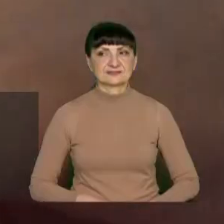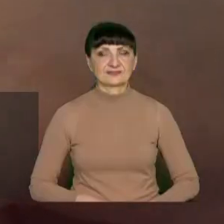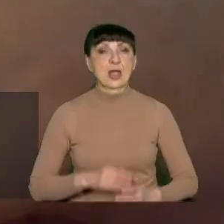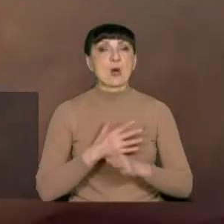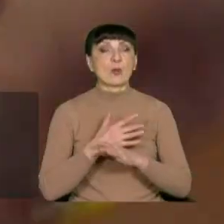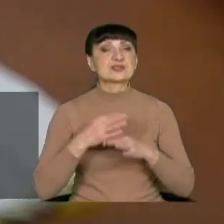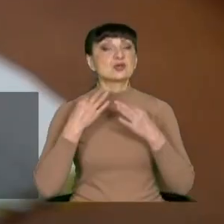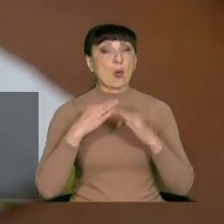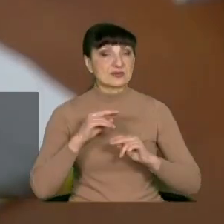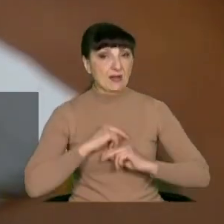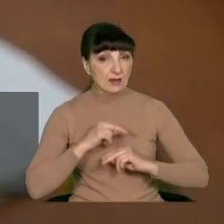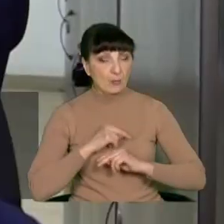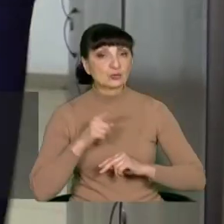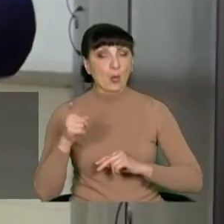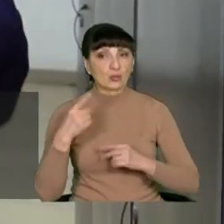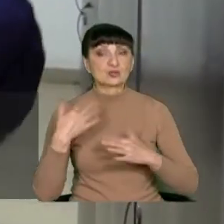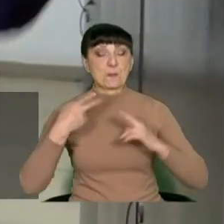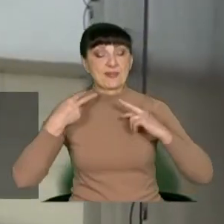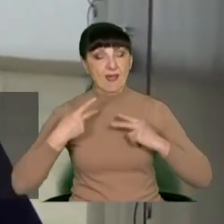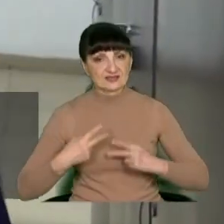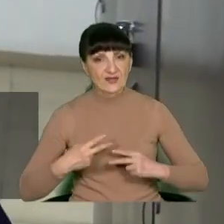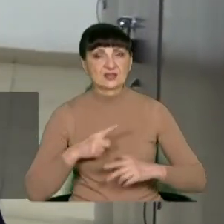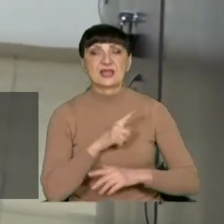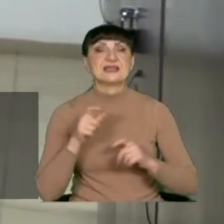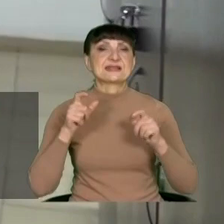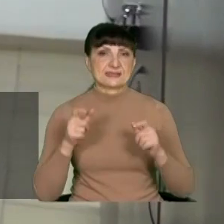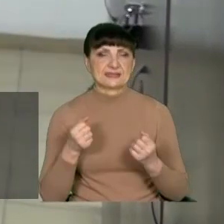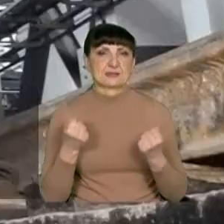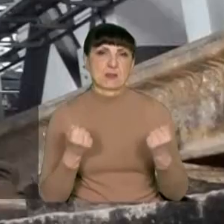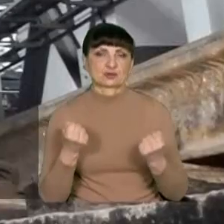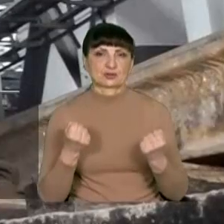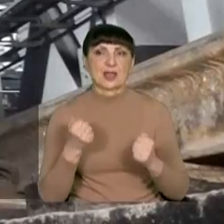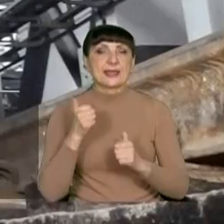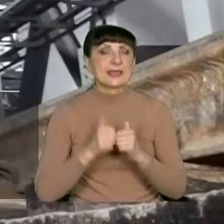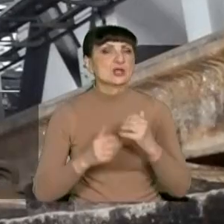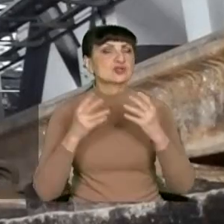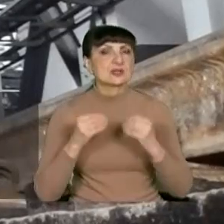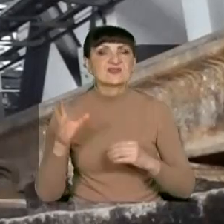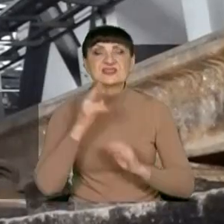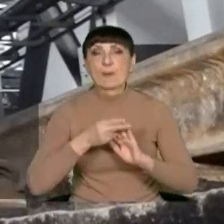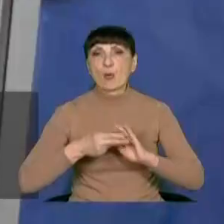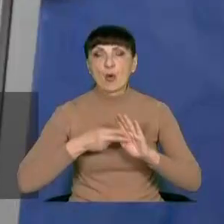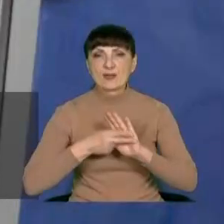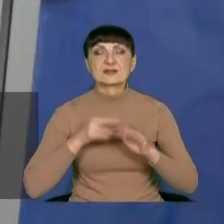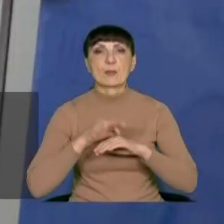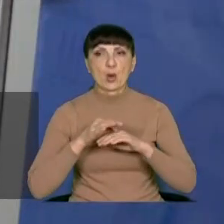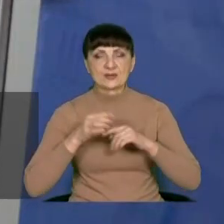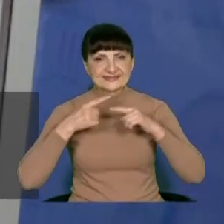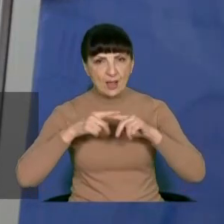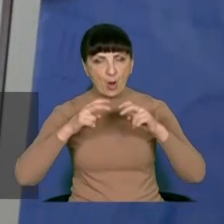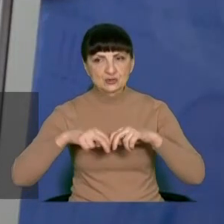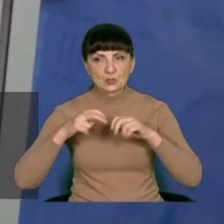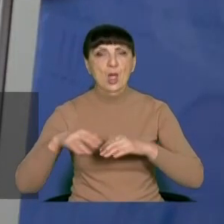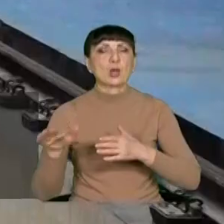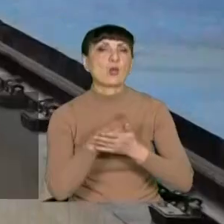После допуска к работе машинист переодевается и садится за управление. Ежедневно все поезда обязательно проходят техосмотр и